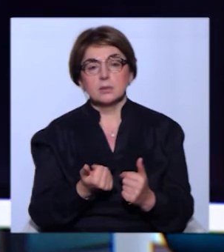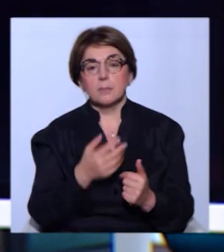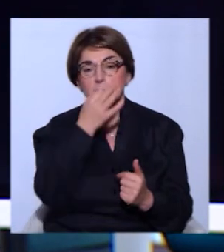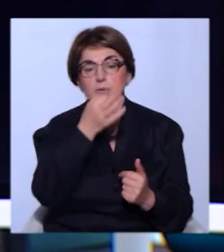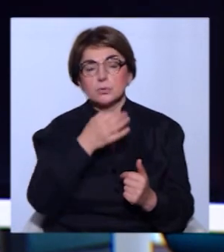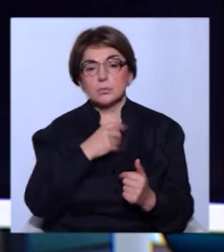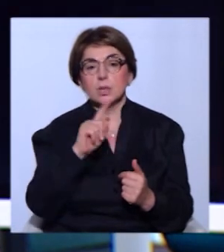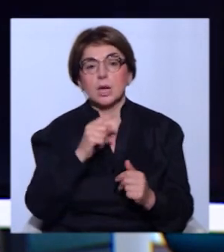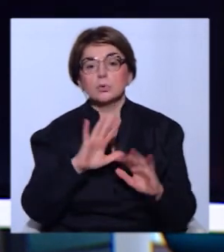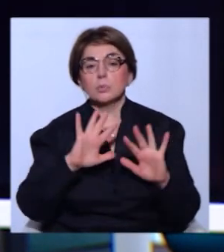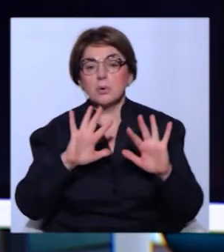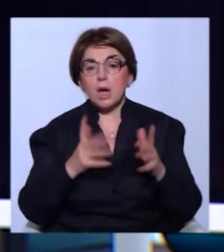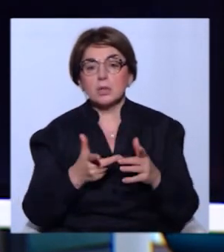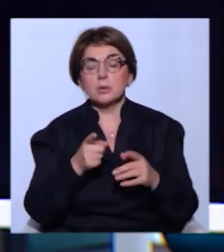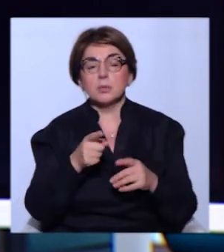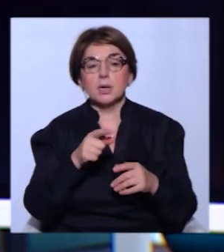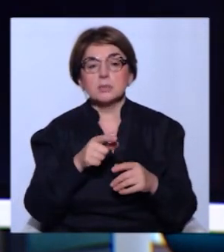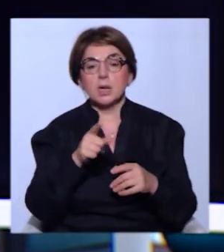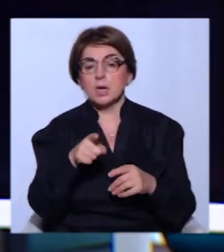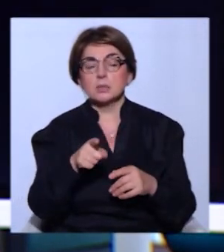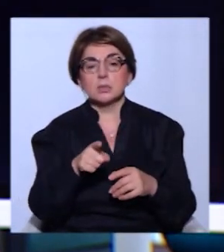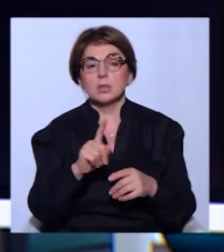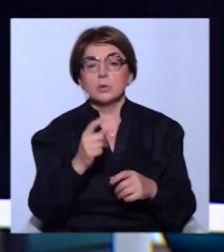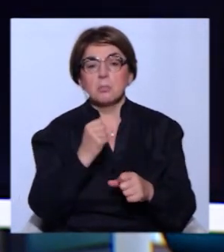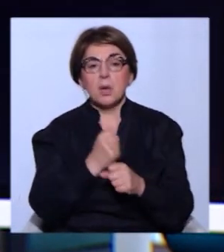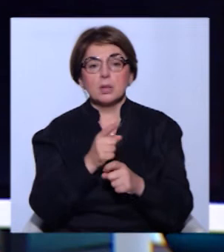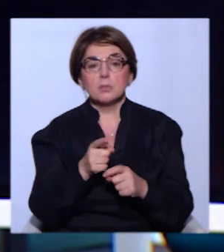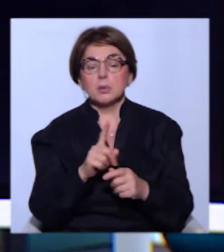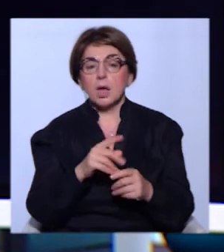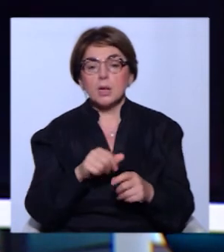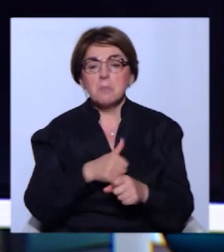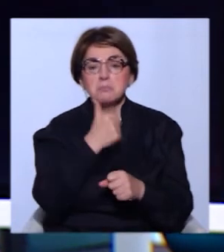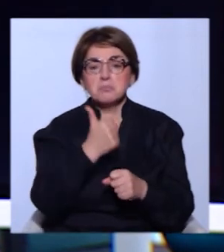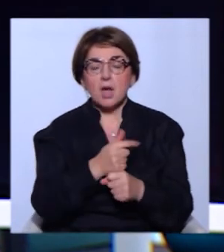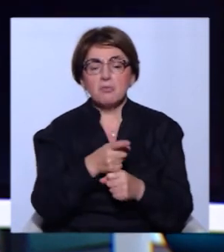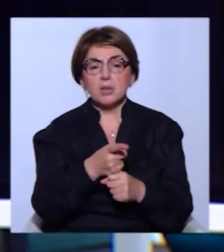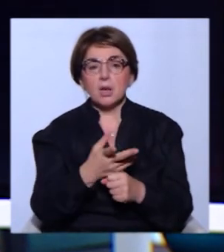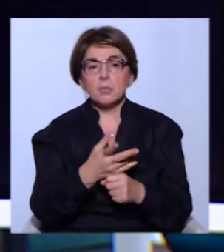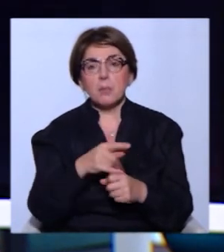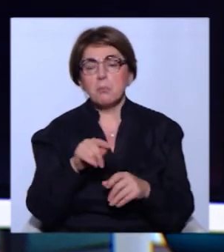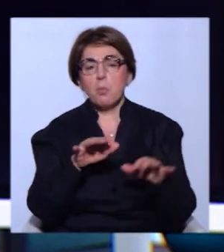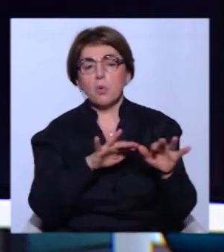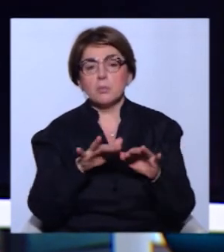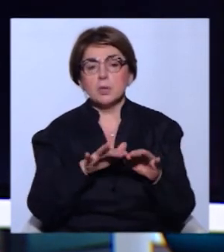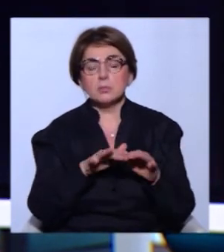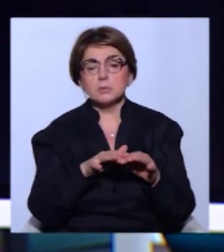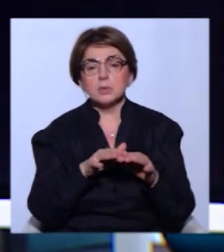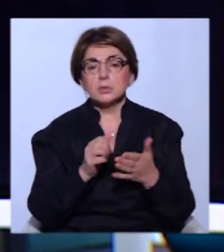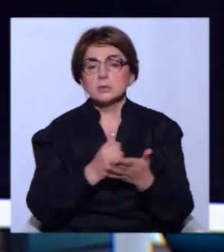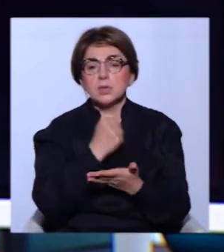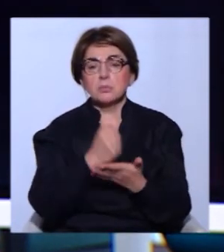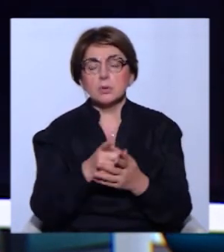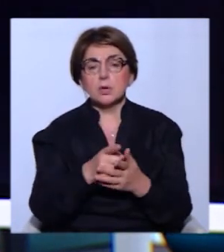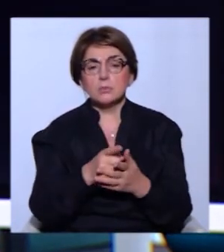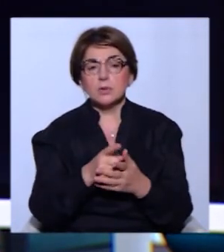მოიფიქროთ პასუხი, რატომ იქცევიან ისინი ასე, ანუ რა უდევს ამ ქმედებას